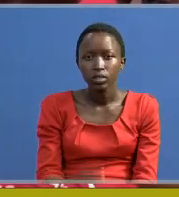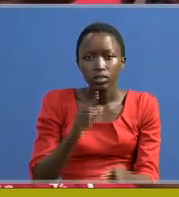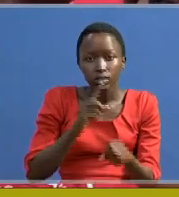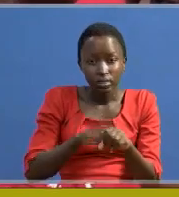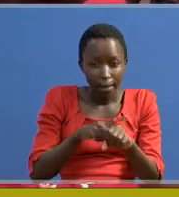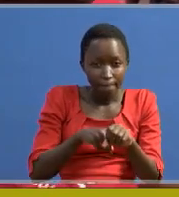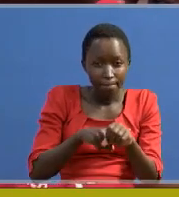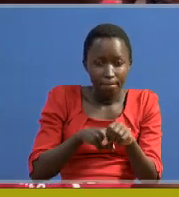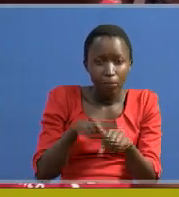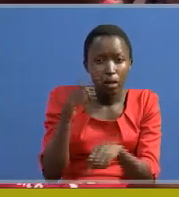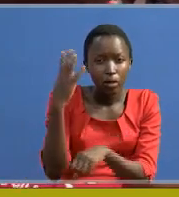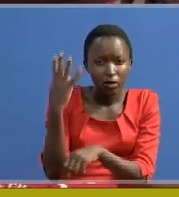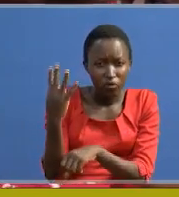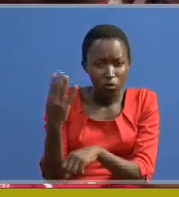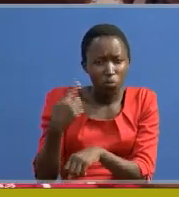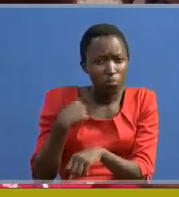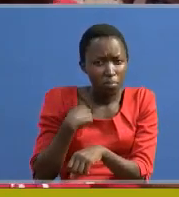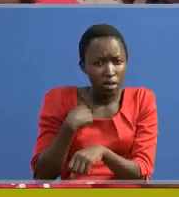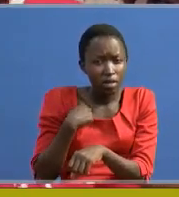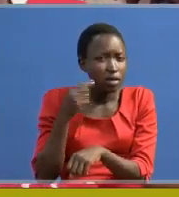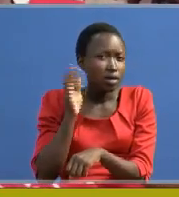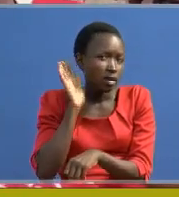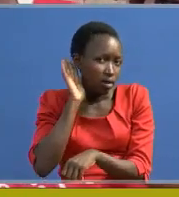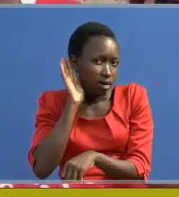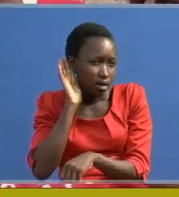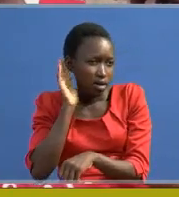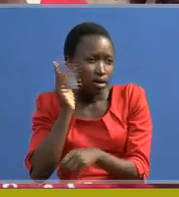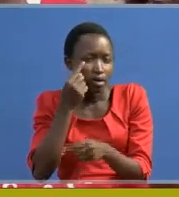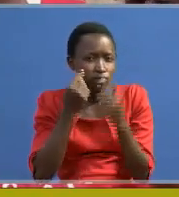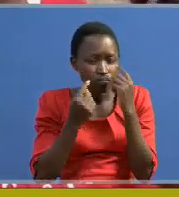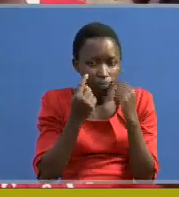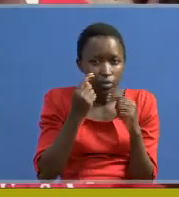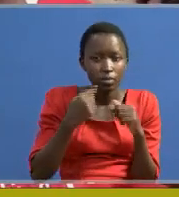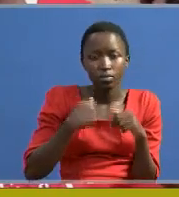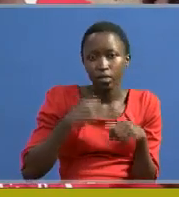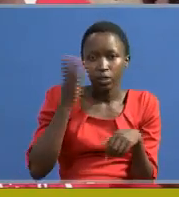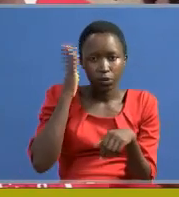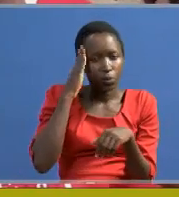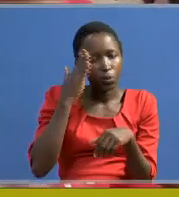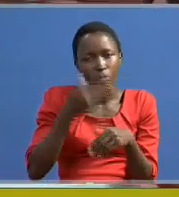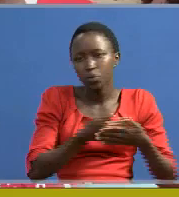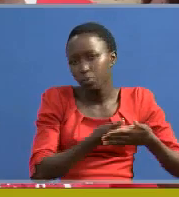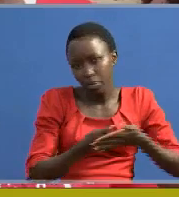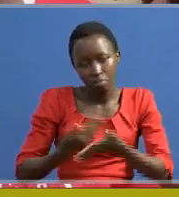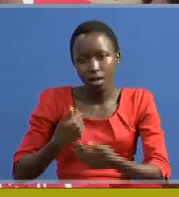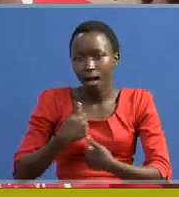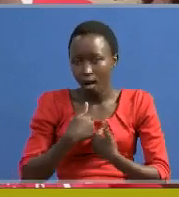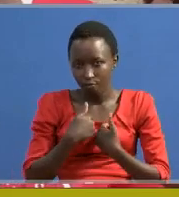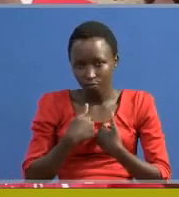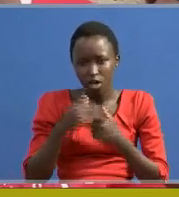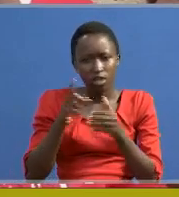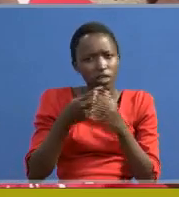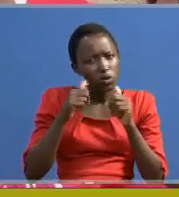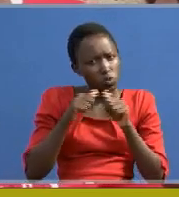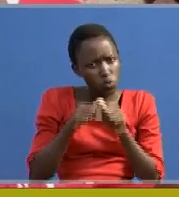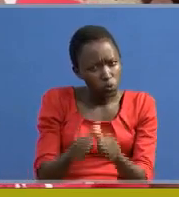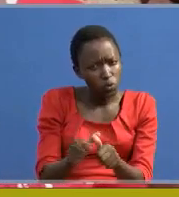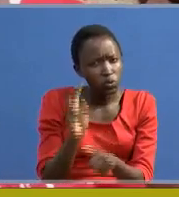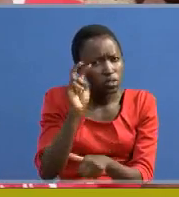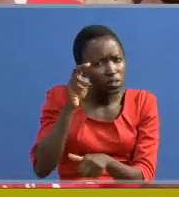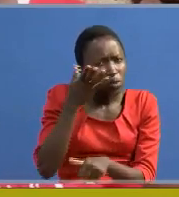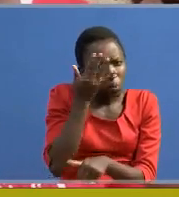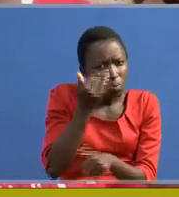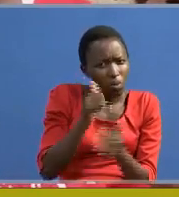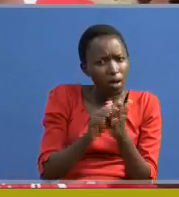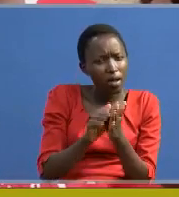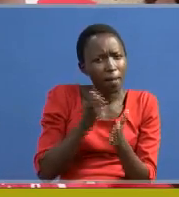Ilipofika saa 10 nikasikia kilio cha mtoto. Nikajua ya kwamba nimempata mtoto. Ikaendelea nikaona mbona